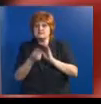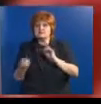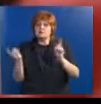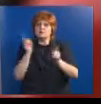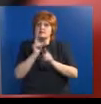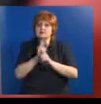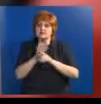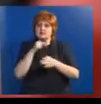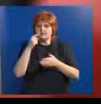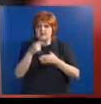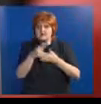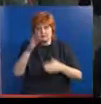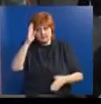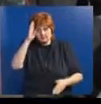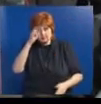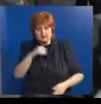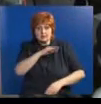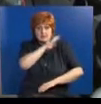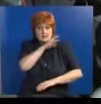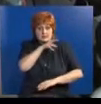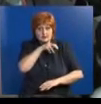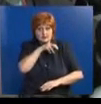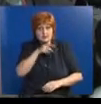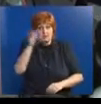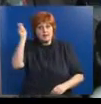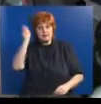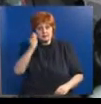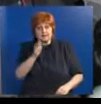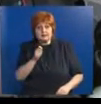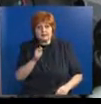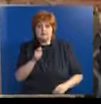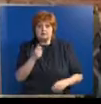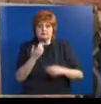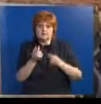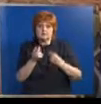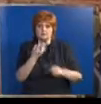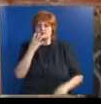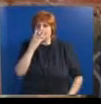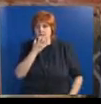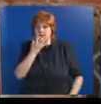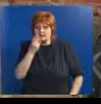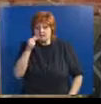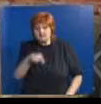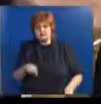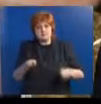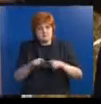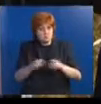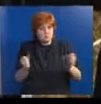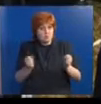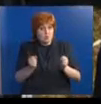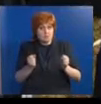коррективы, отмечает Георгий из северной столицы страны. Ехал на юг не только погонять, но и немного погреться. А тут сейчас холоднее, чем